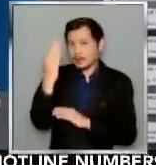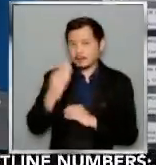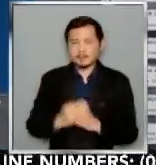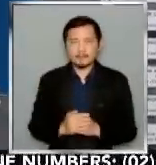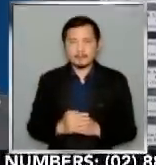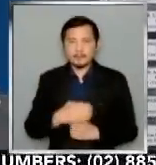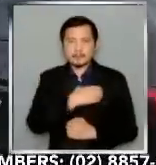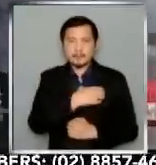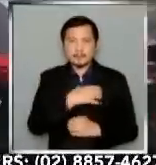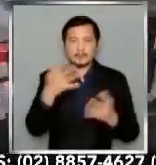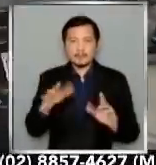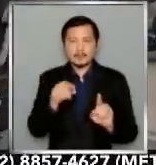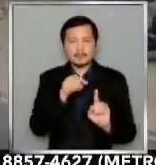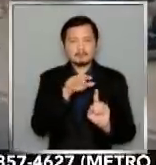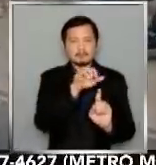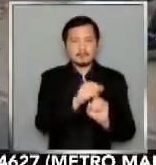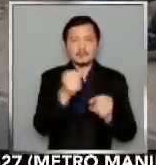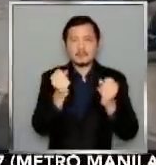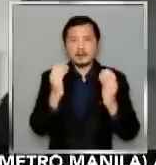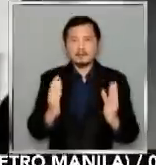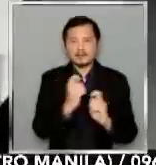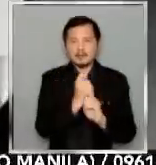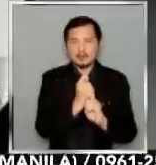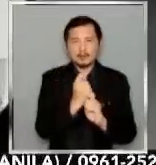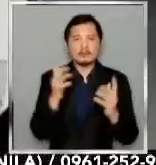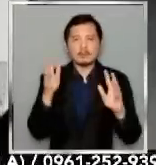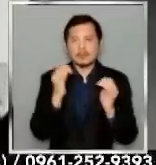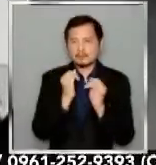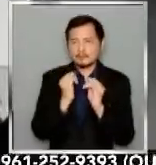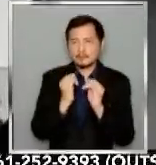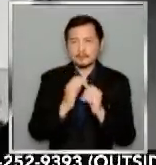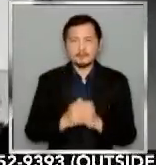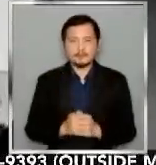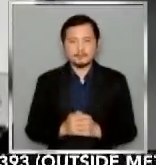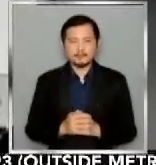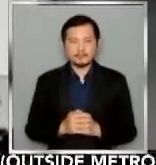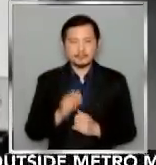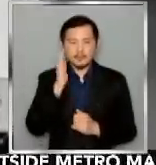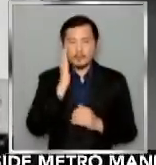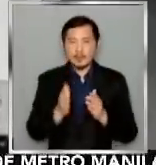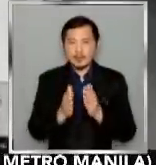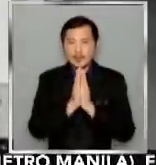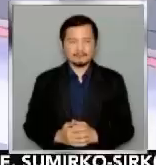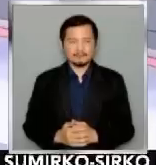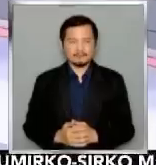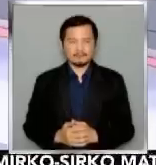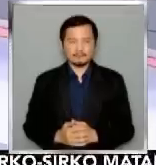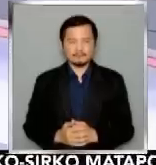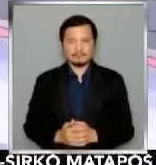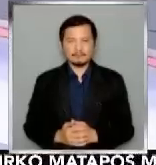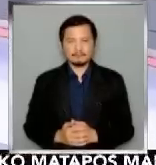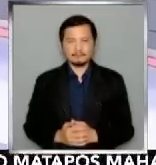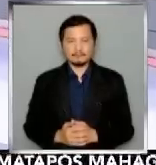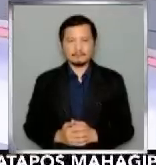ang driver ng truck na tumangging magbigay ng pahayag. Idedemanda raw siya ng mga kaanak ng biktima. Bistado